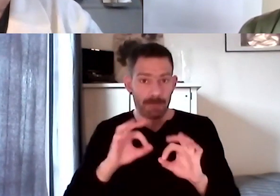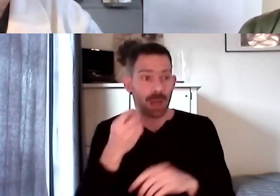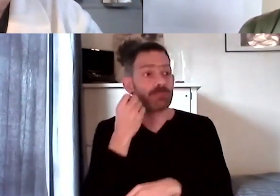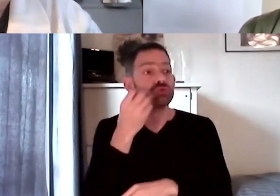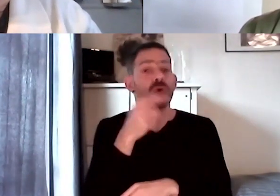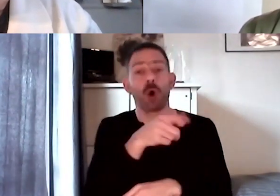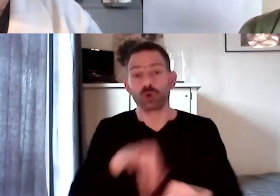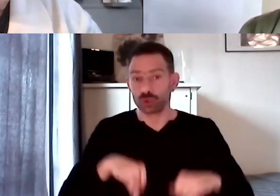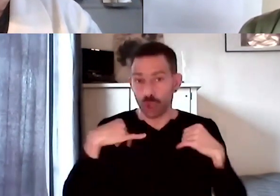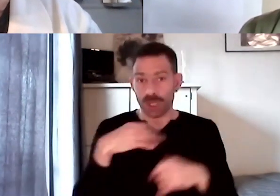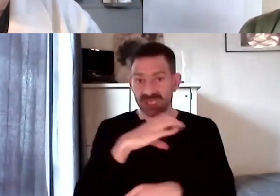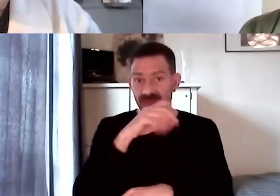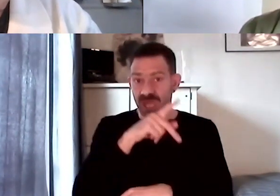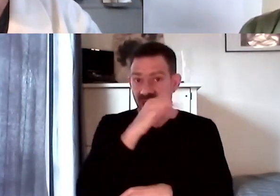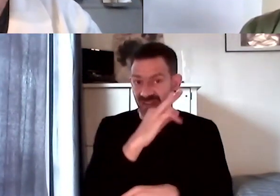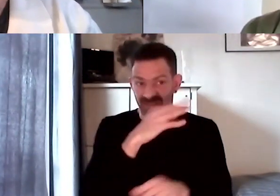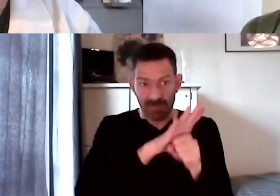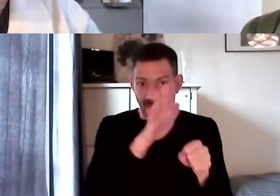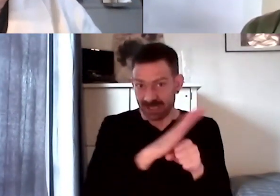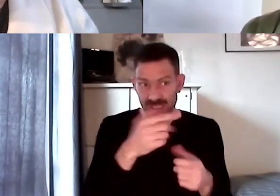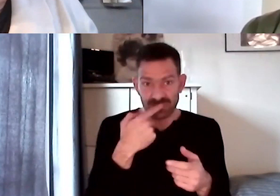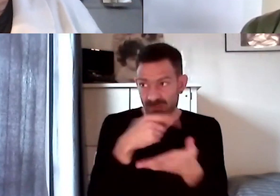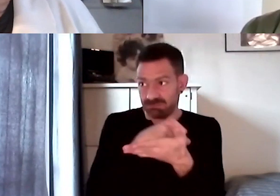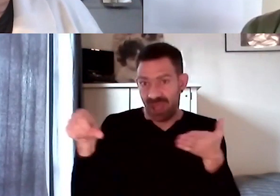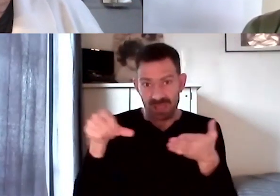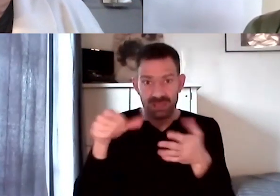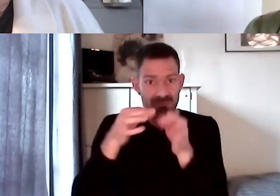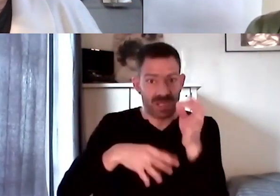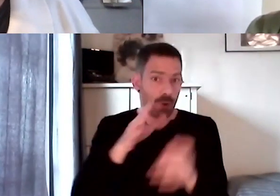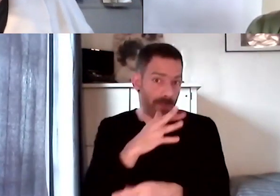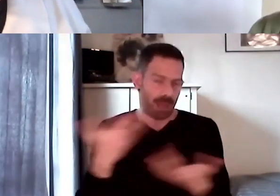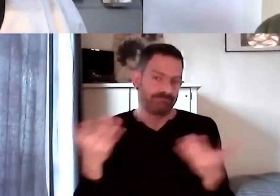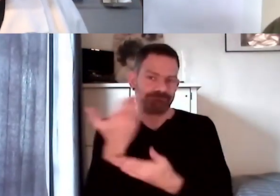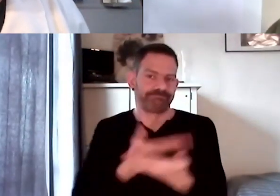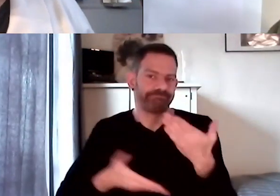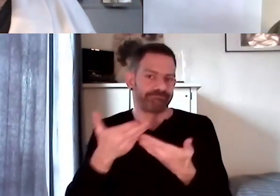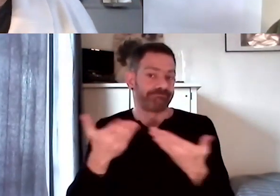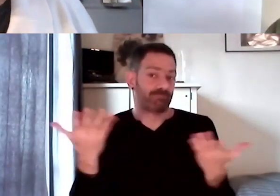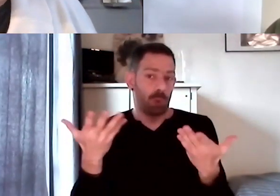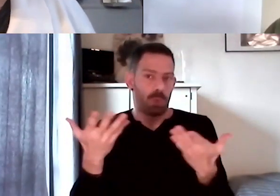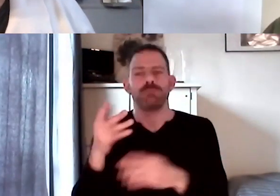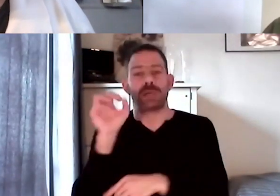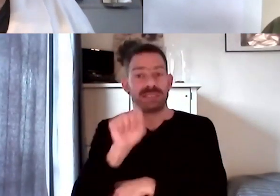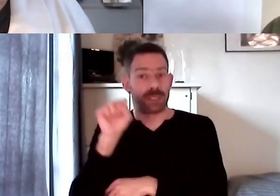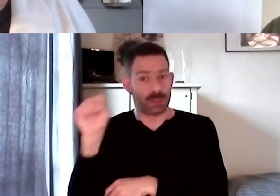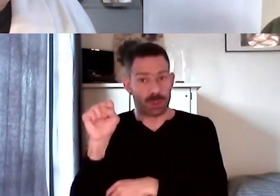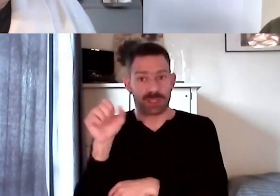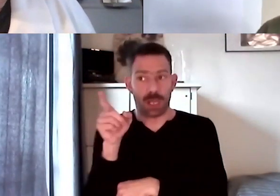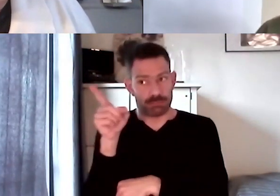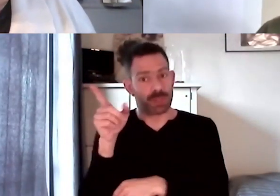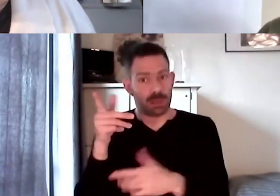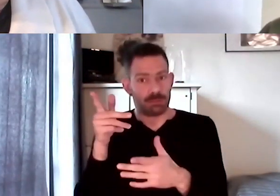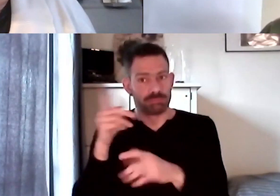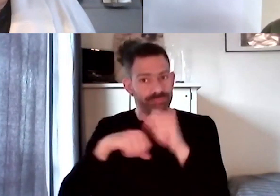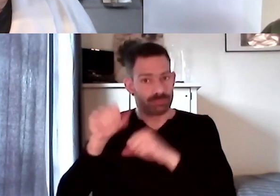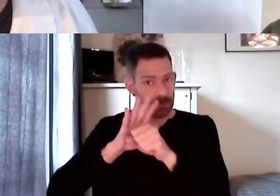bilan de compétences. Donc, effectivement, on utilise la Sécurité sociale, hein, qui fait aussi qui a des prestations, la